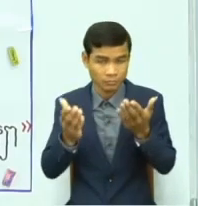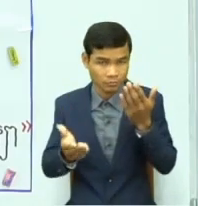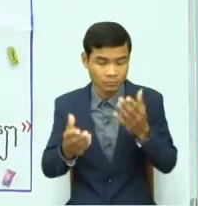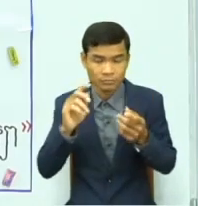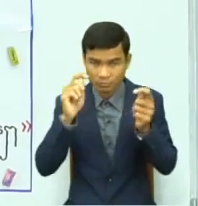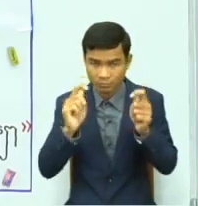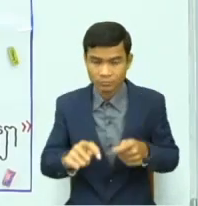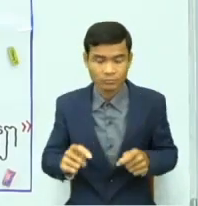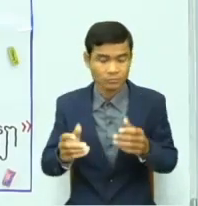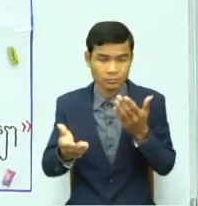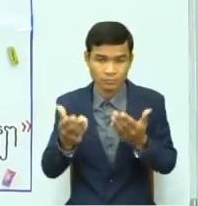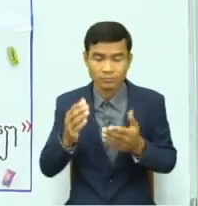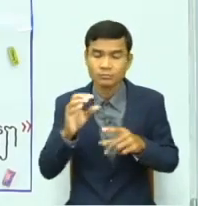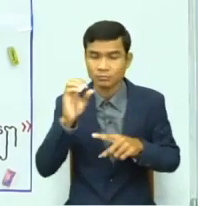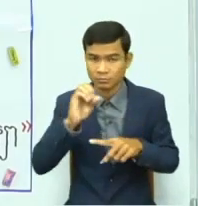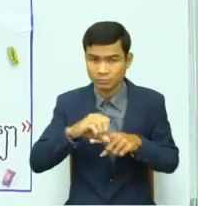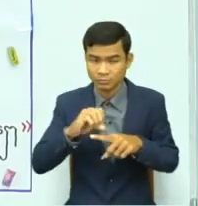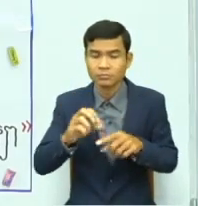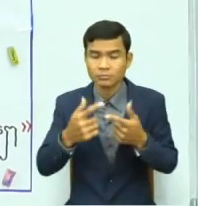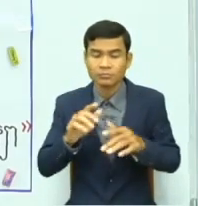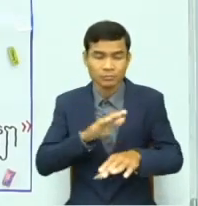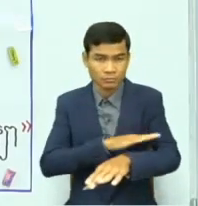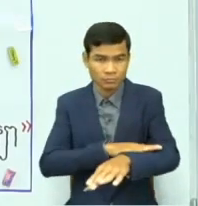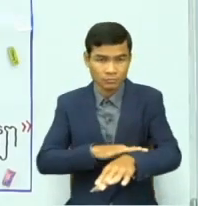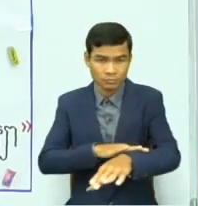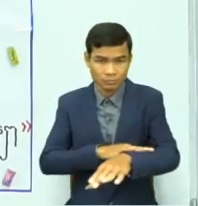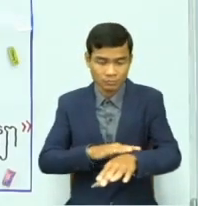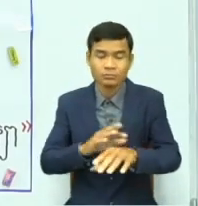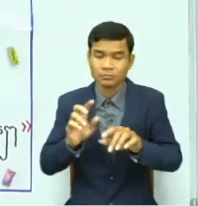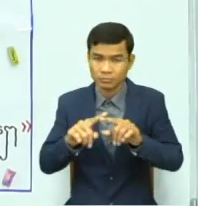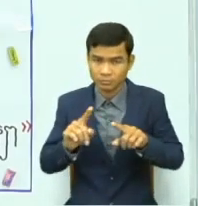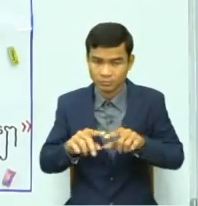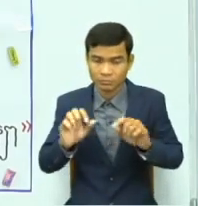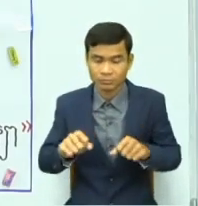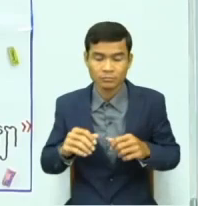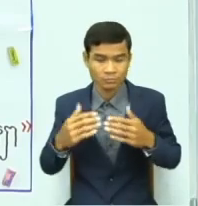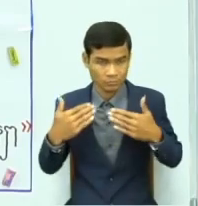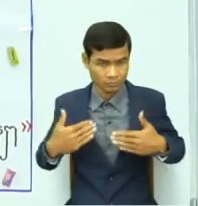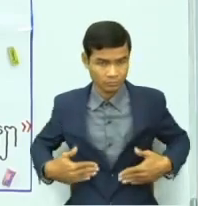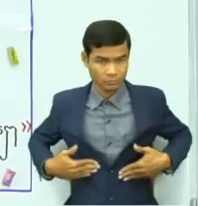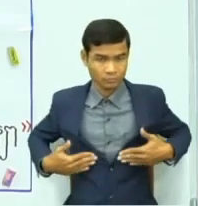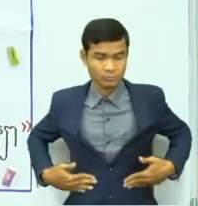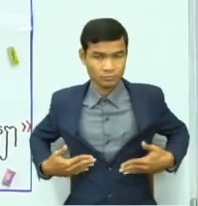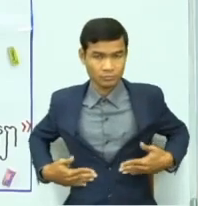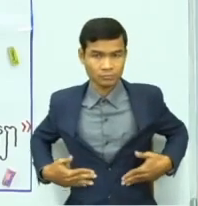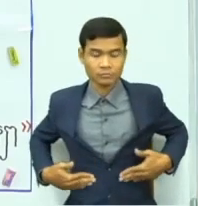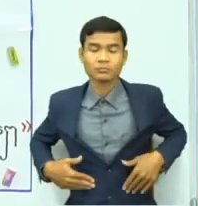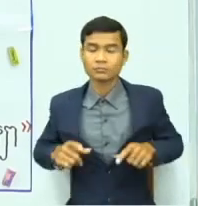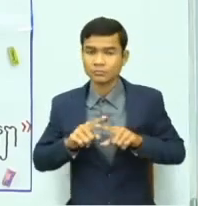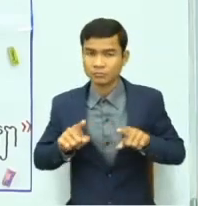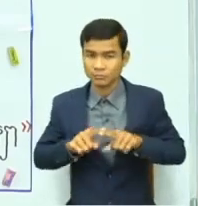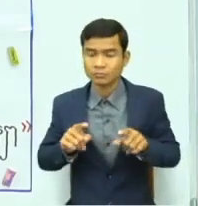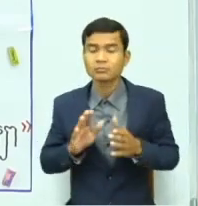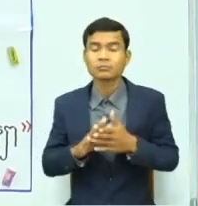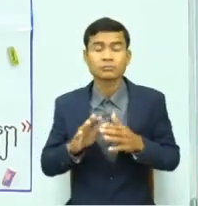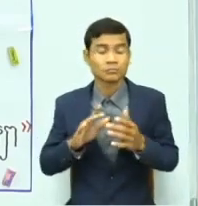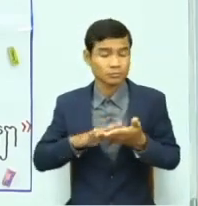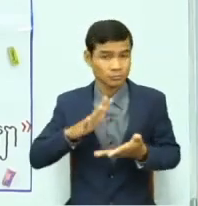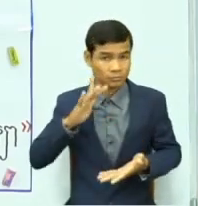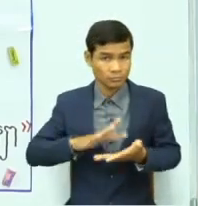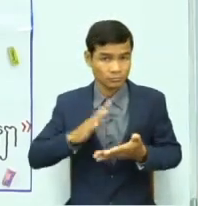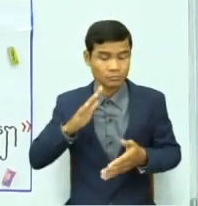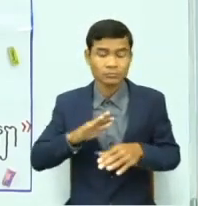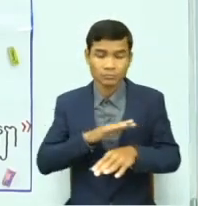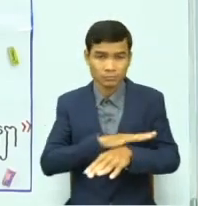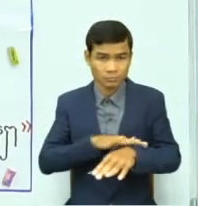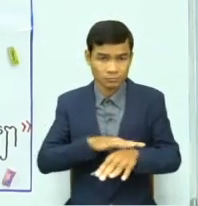sắp lờ lộp đấy còn ta xâm bớ cứ xên khỉa chả nà con mình đôi khỉa tê xâm bớ nấy cứ bò nà con chả